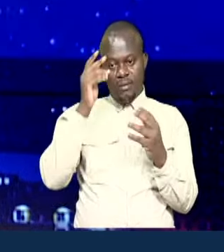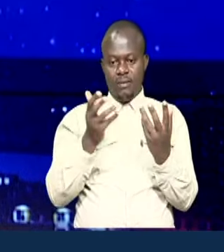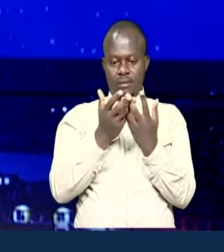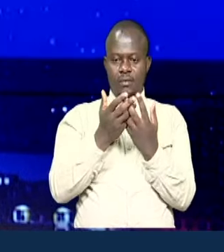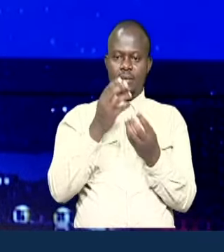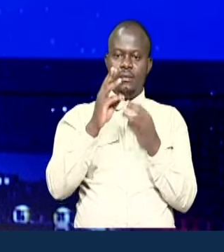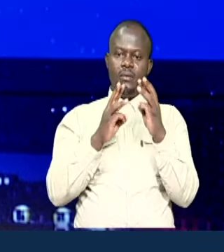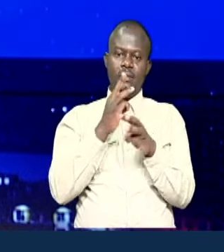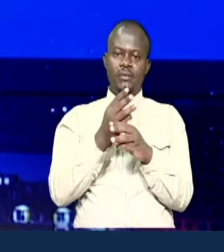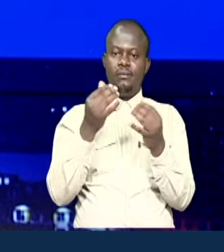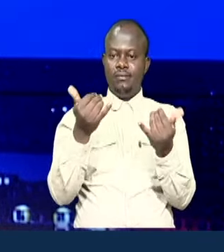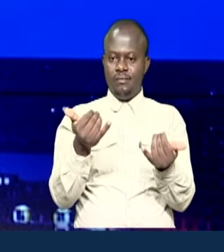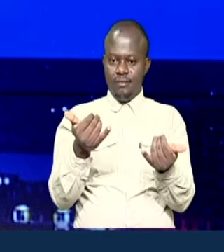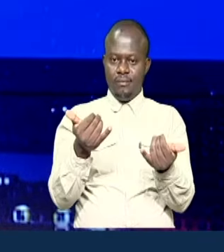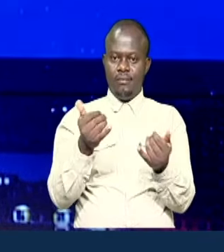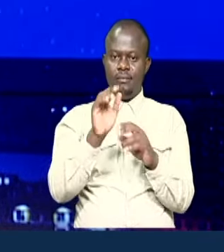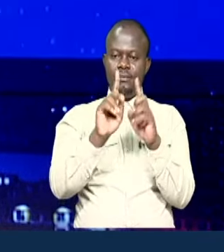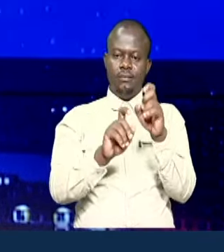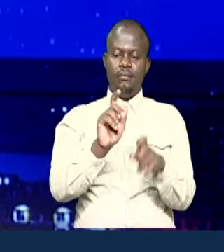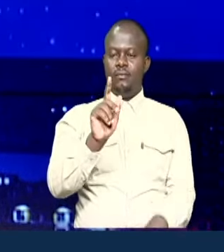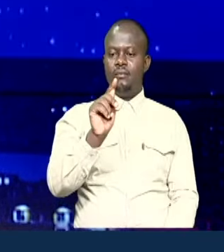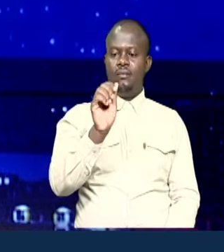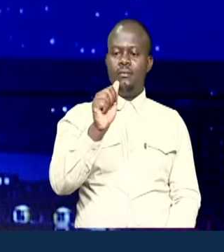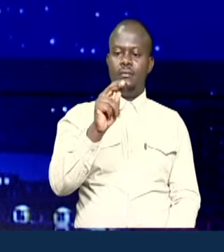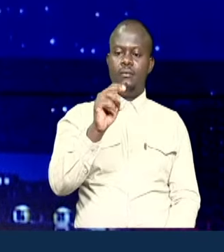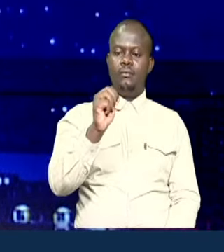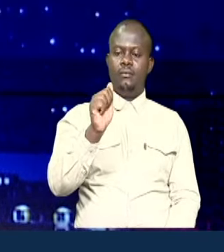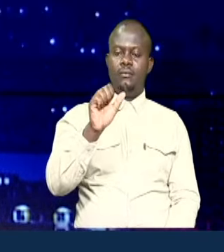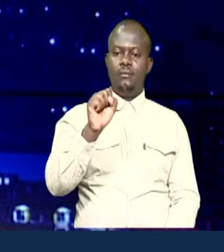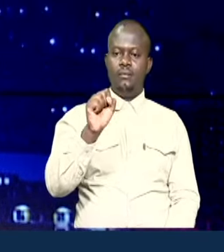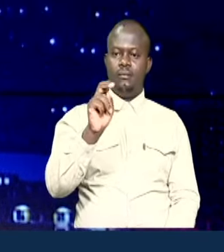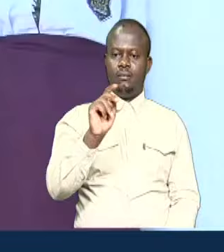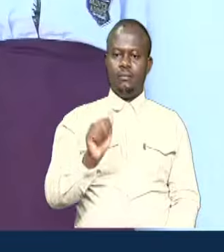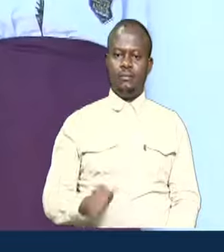isi igezemo. Reka tubibaze Kanyamanza Inosa.